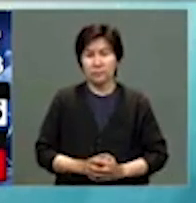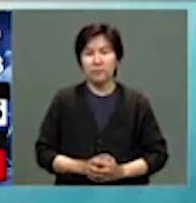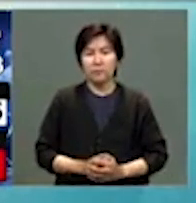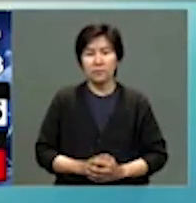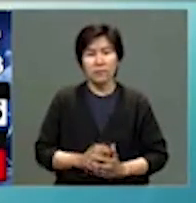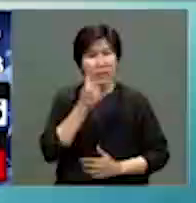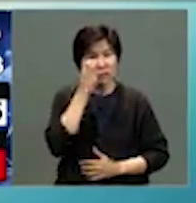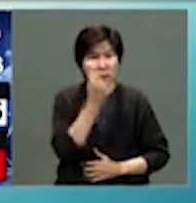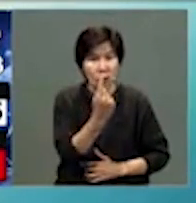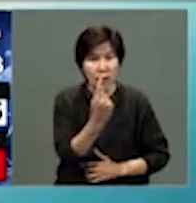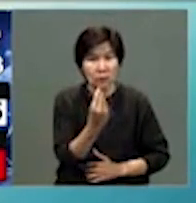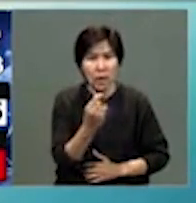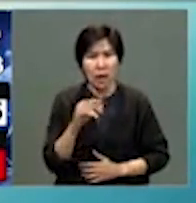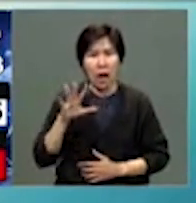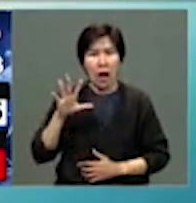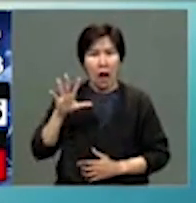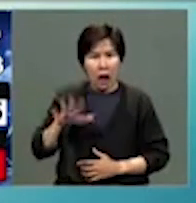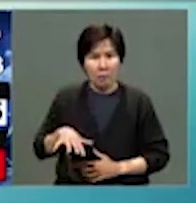ก็วันนึงก็ครึ่งหมื่นนะครับ 5,000